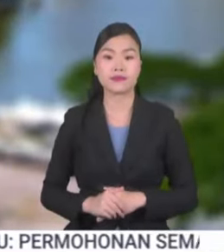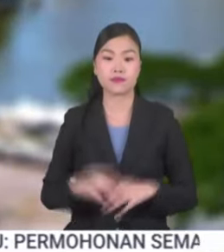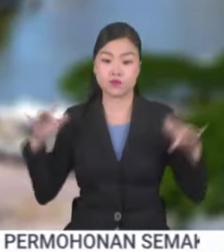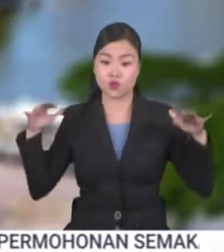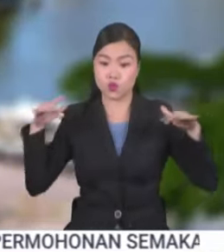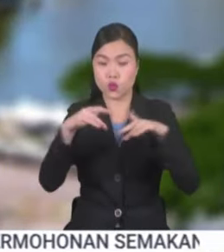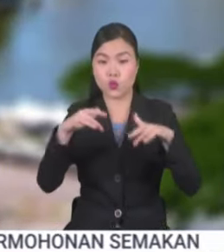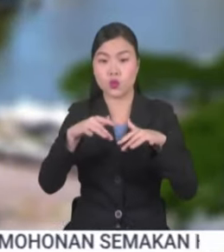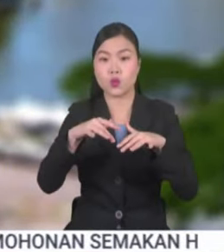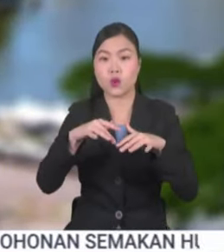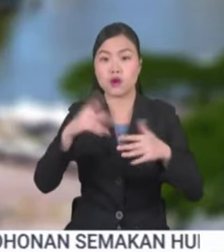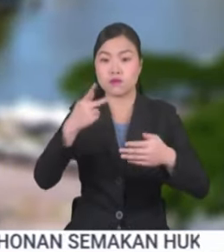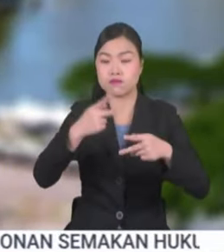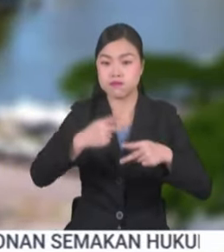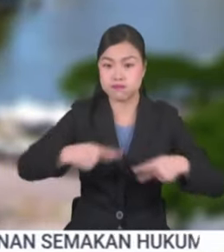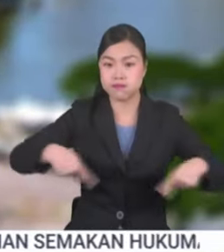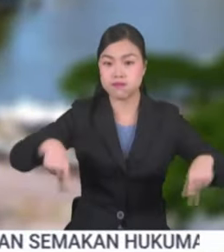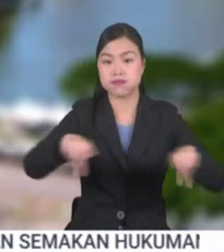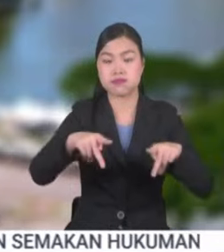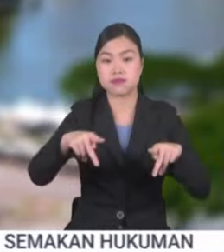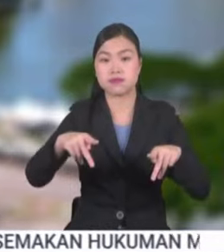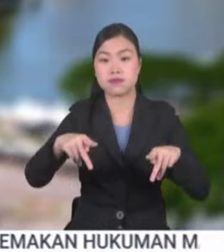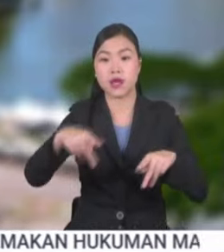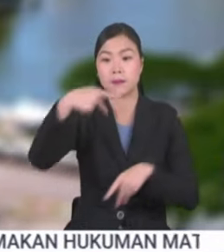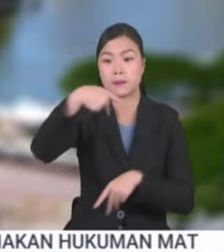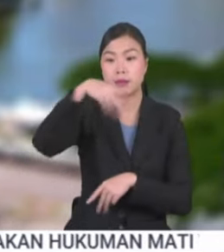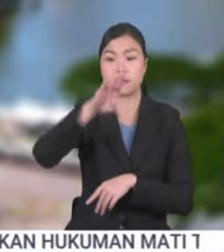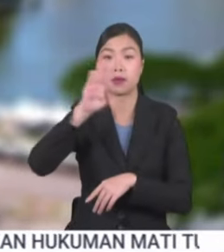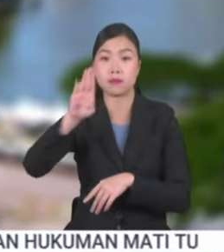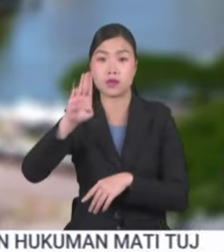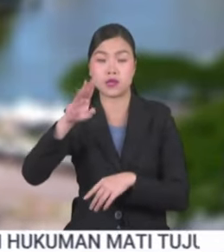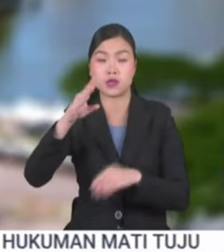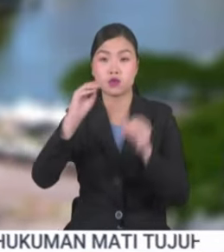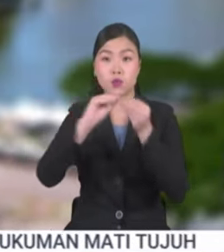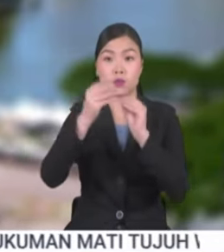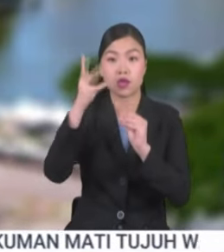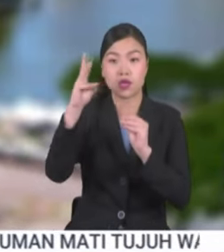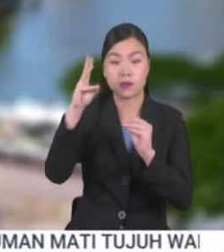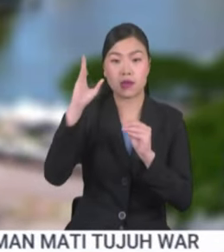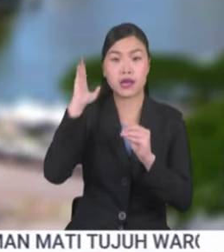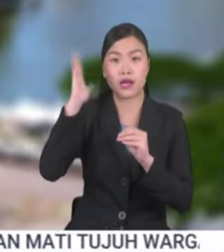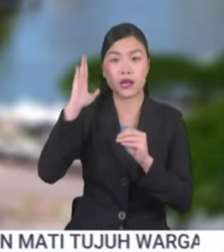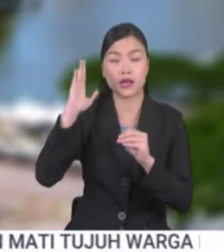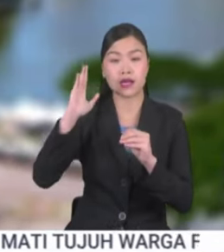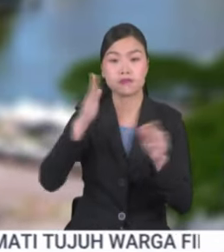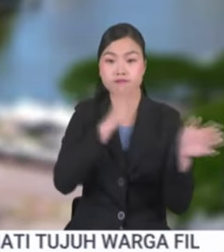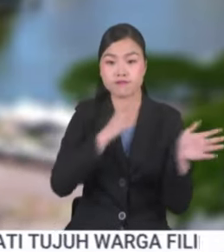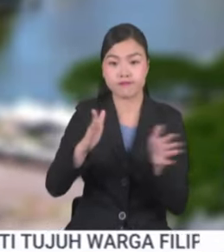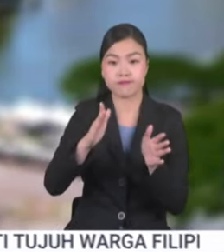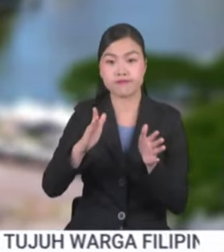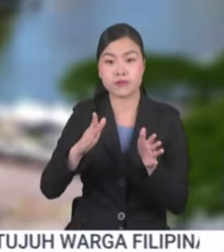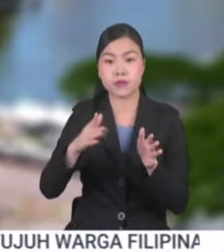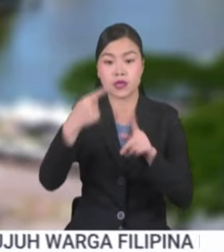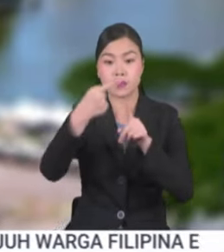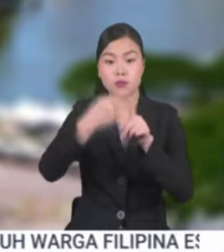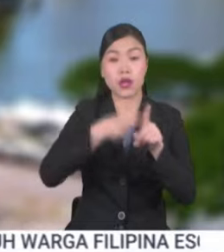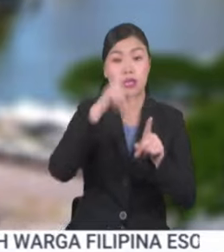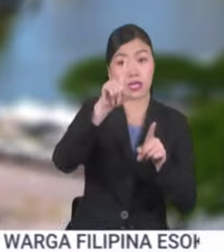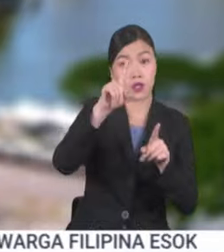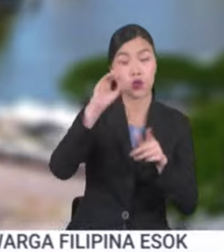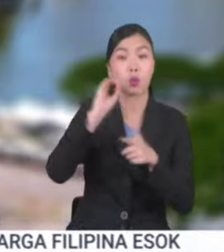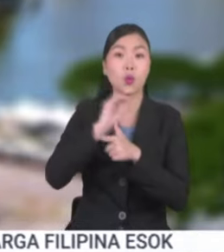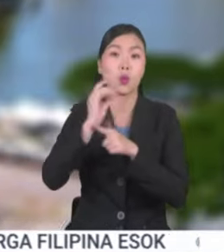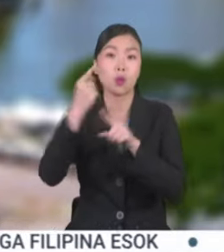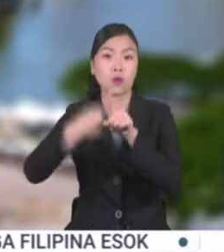Perhimpunan Agung Parti Pesaka Bumi Putera Bersatu PBB ke-16 bakal diadakan pada hujung Januari atau awal Februari tahun